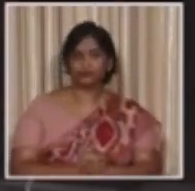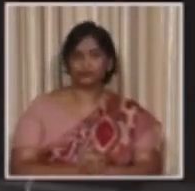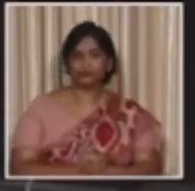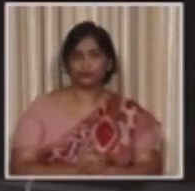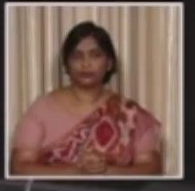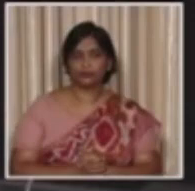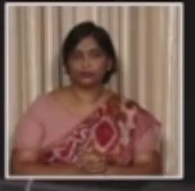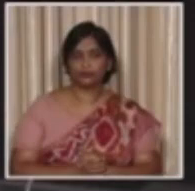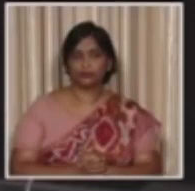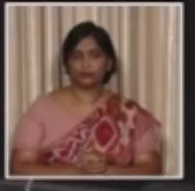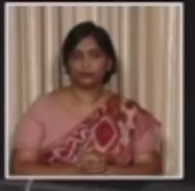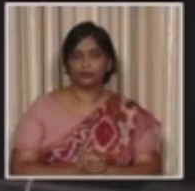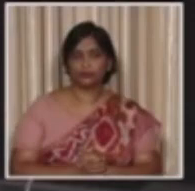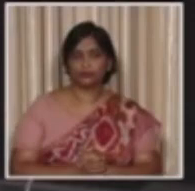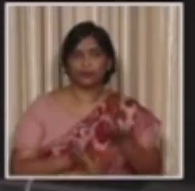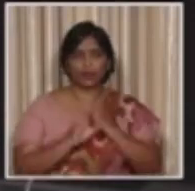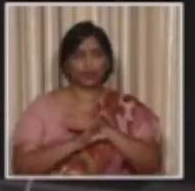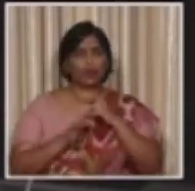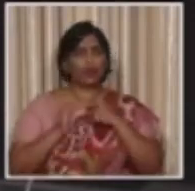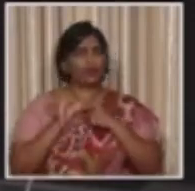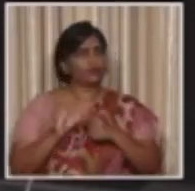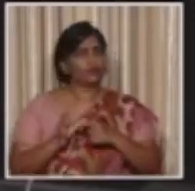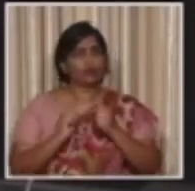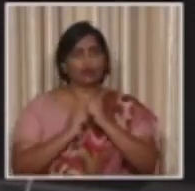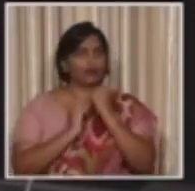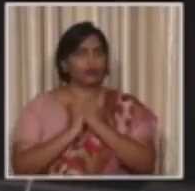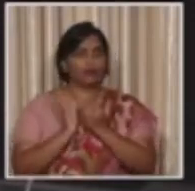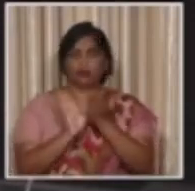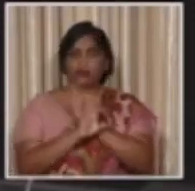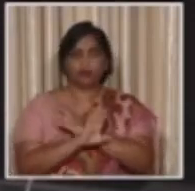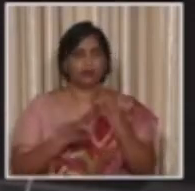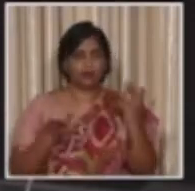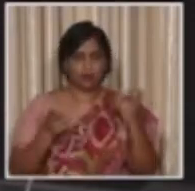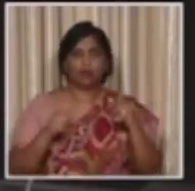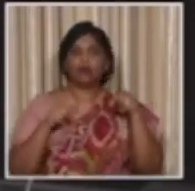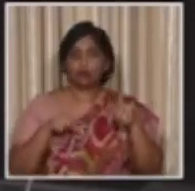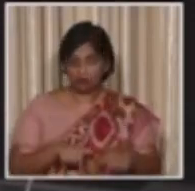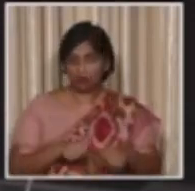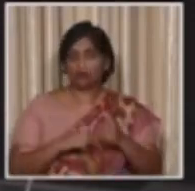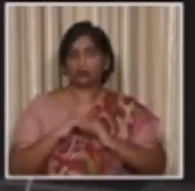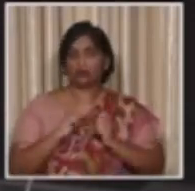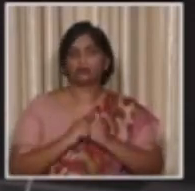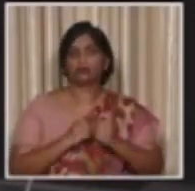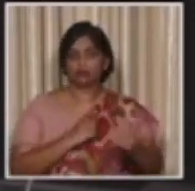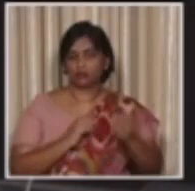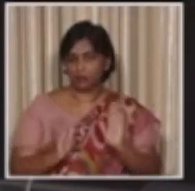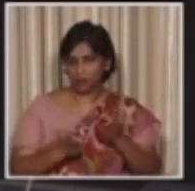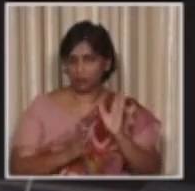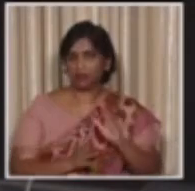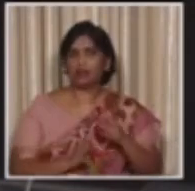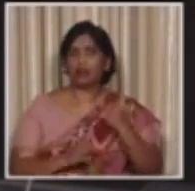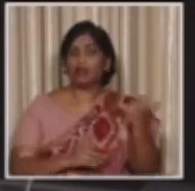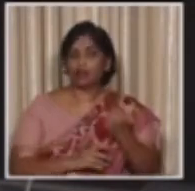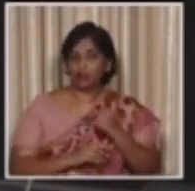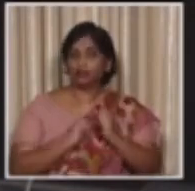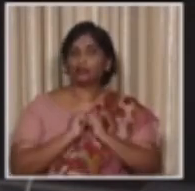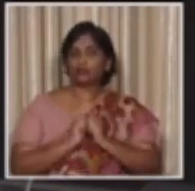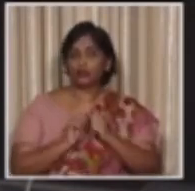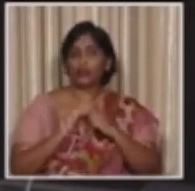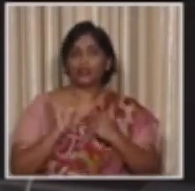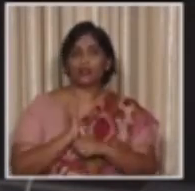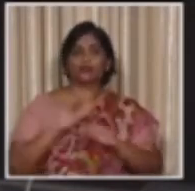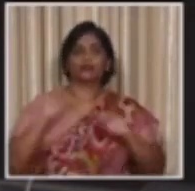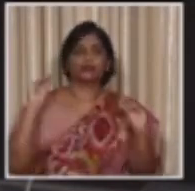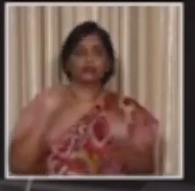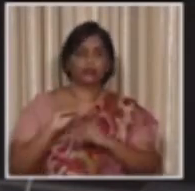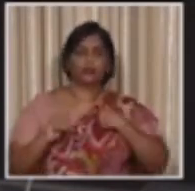එක ඒ කියන්නේ ඒකට මම පැහැදිලි උත්තරයක් දුන්නේ එහෙම කිසිම වැඩපිළිවෙලක් තිබුණේ නැහැ මේ රටේ. හැබැයි අපි ඒක ක්‍රියාත්මක දැන් කරලා තියෙනවා. අලුතෙන් රැකී රක්ෂා පනතට ඇතුල්